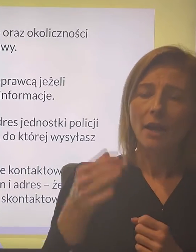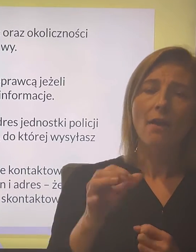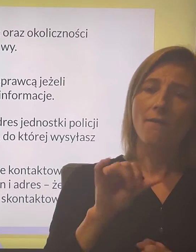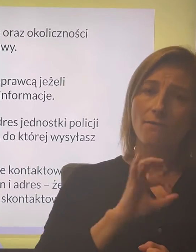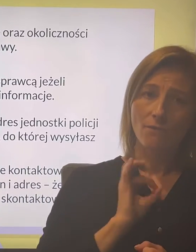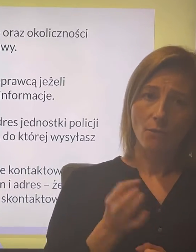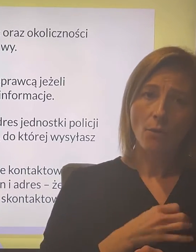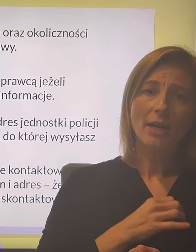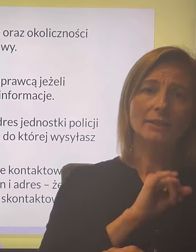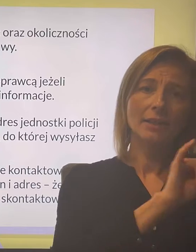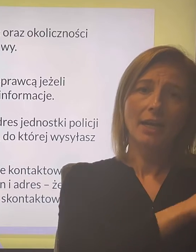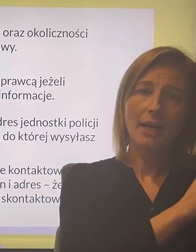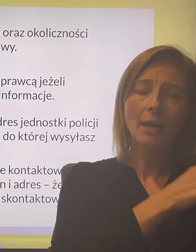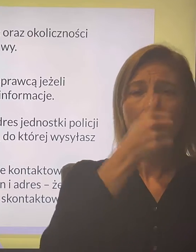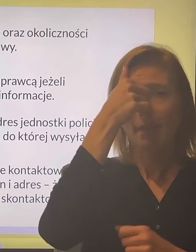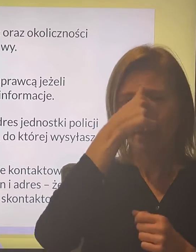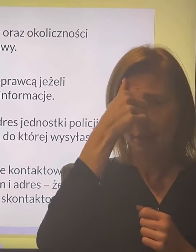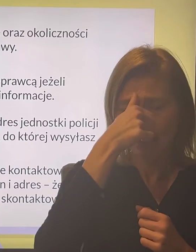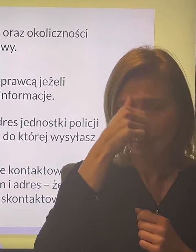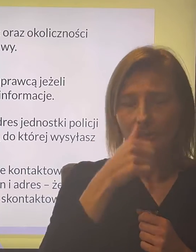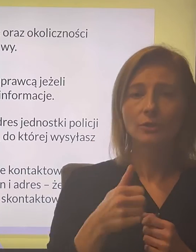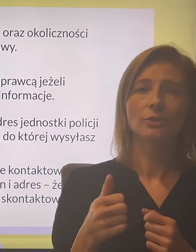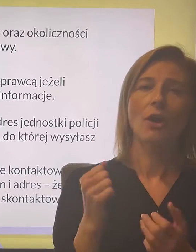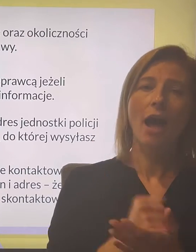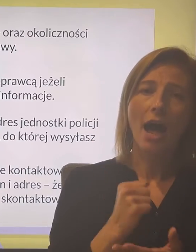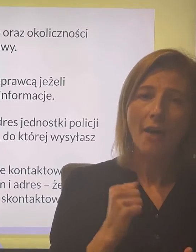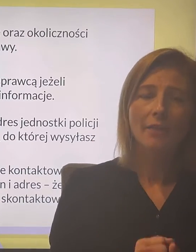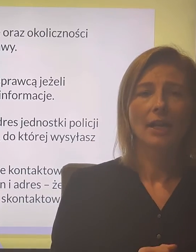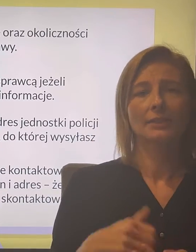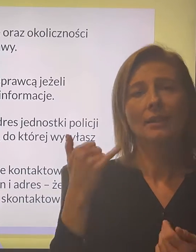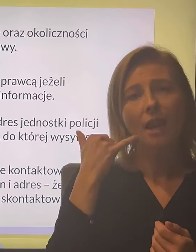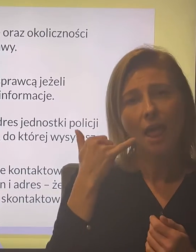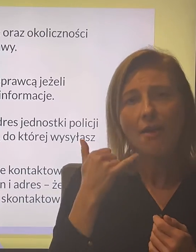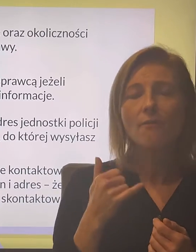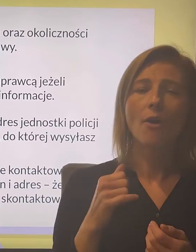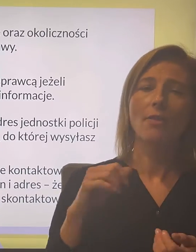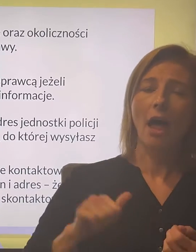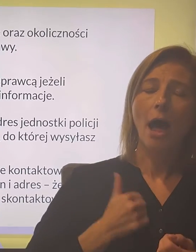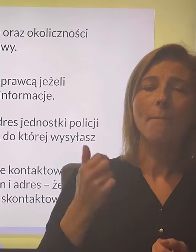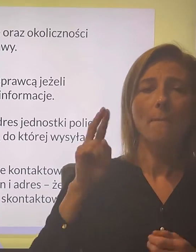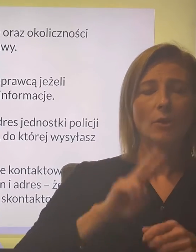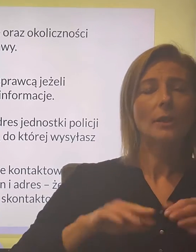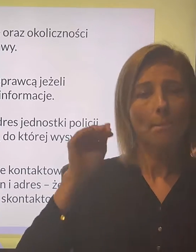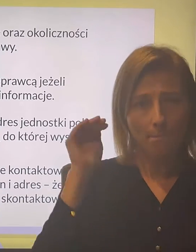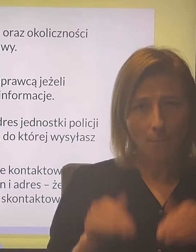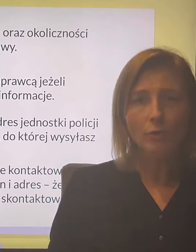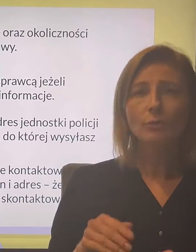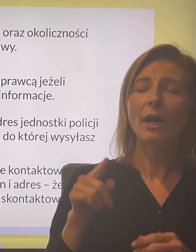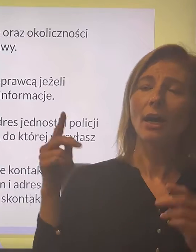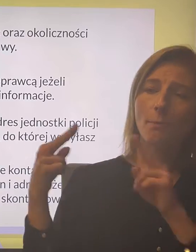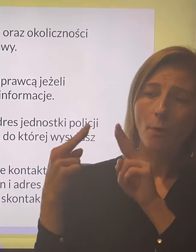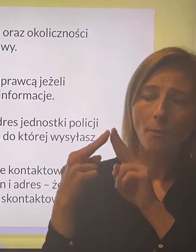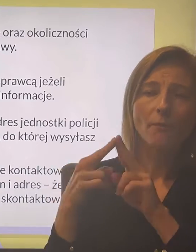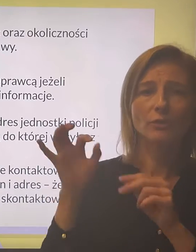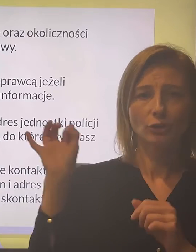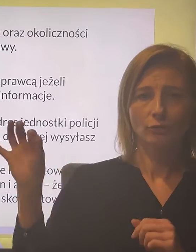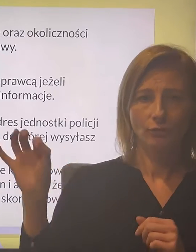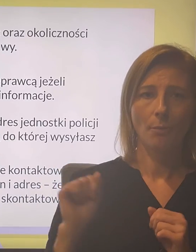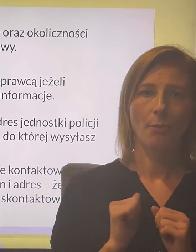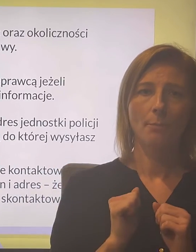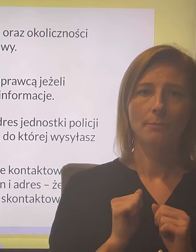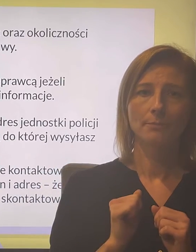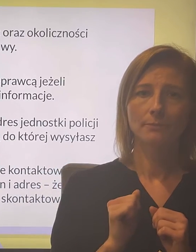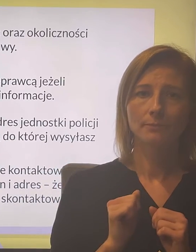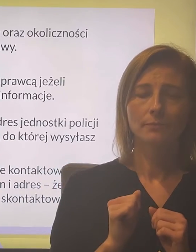nazwisko, telefon i adres, żeby policja mogła się z Tobą skontaktować. Podpisz się. Zawiadomienie wyślij mailem